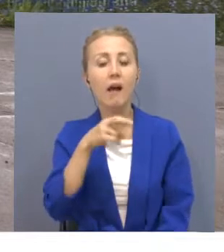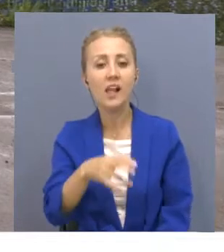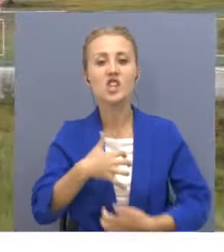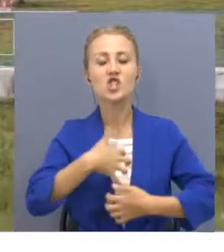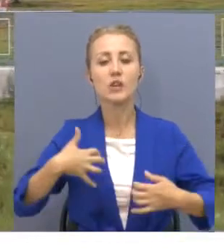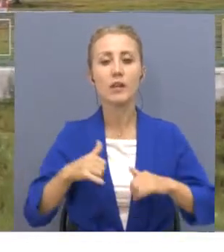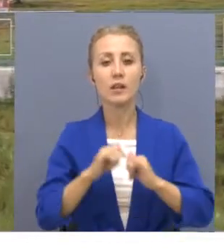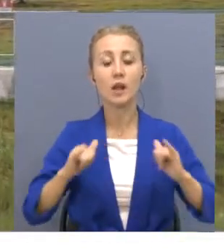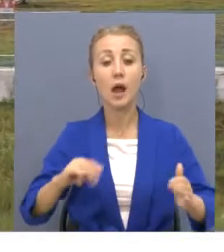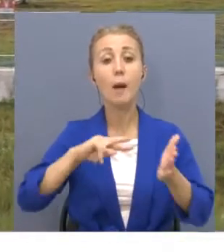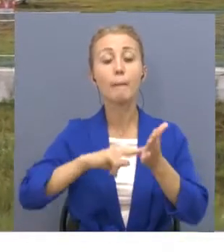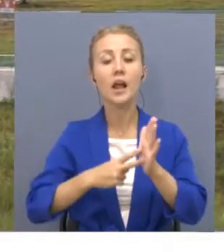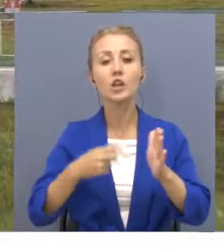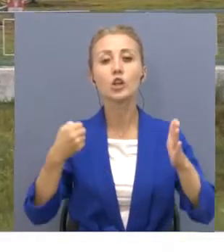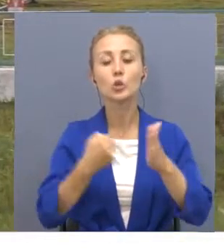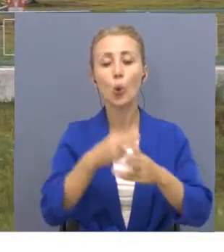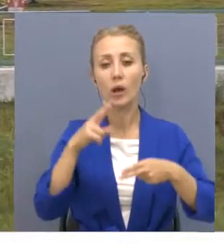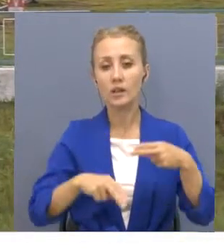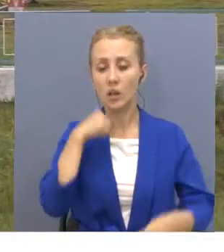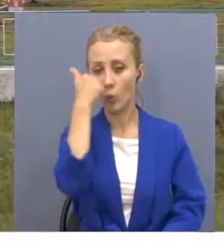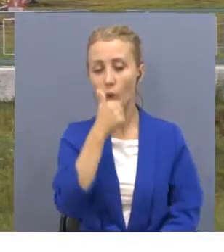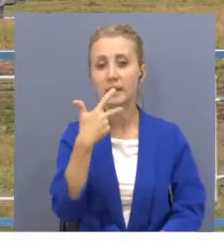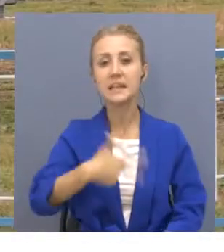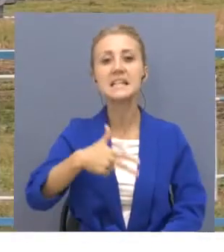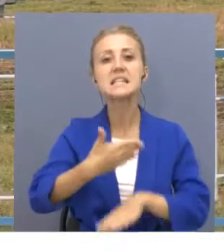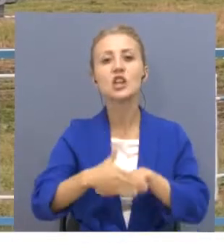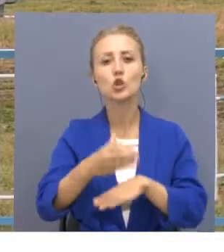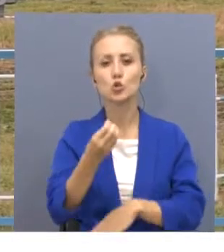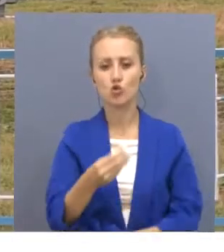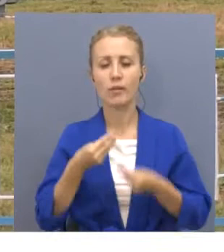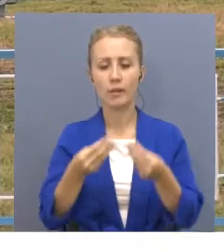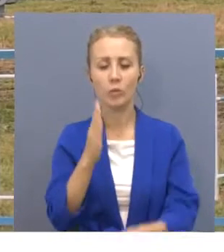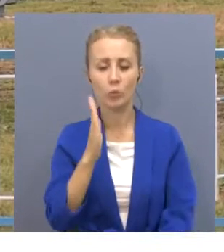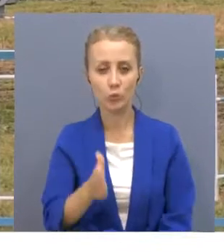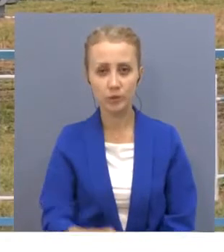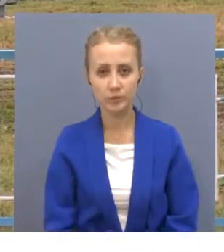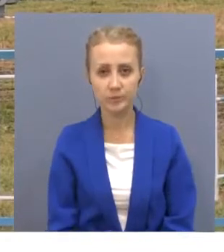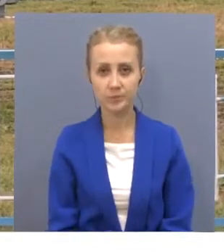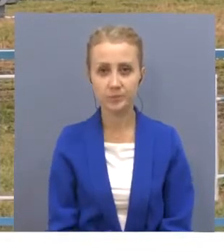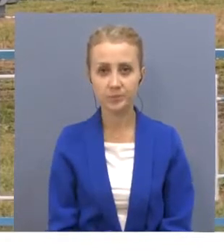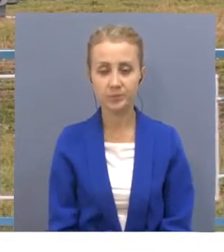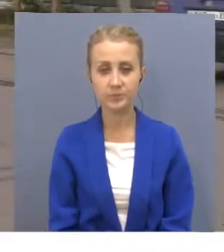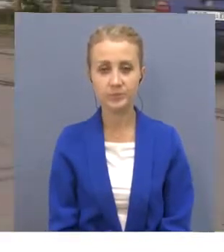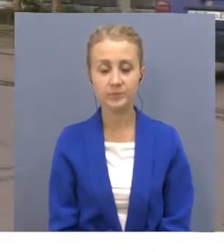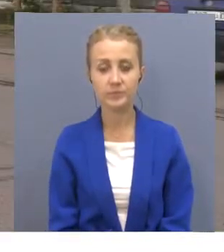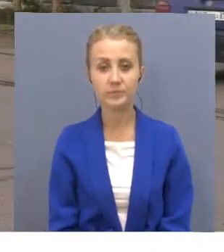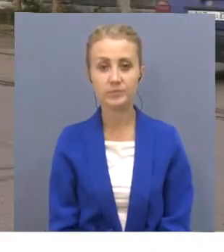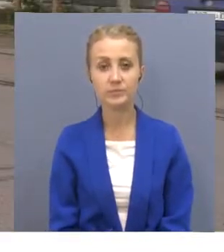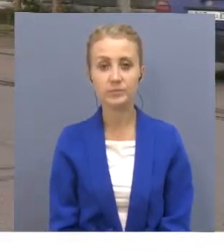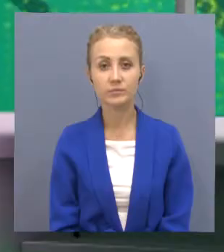до конца года планируется предоставить еще около 30 кредитов. Нурсултан Ибраев, Айгуль Мурзакулова, Павел Соловьев, Шукан Толкиев, Кокши